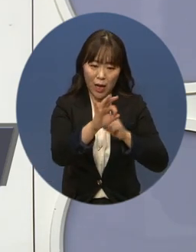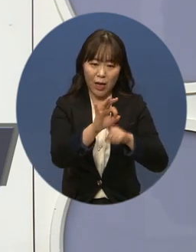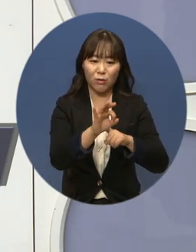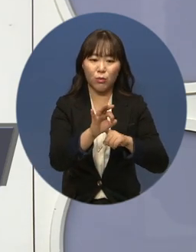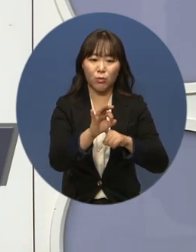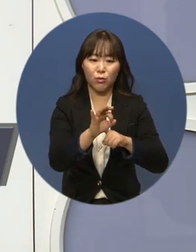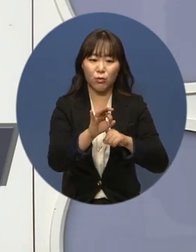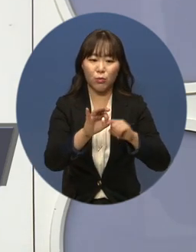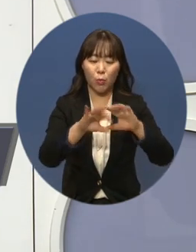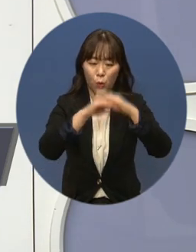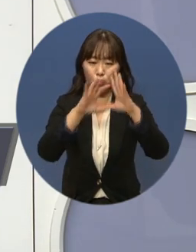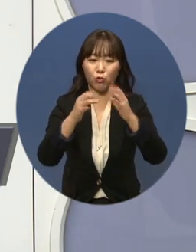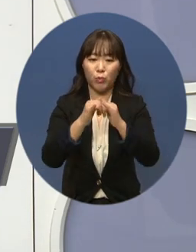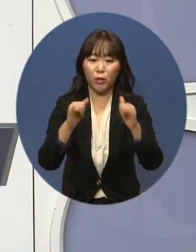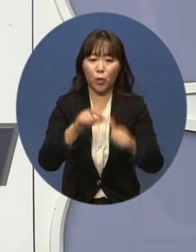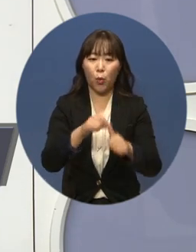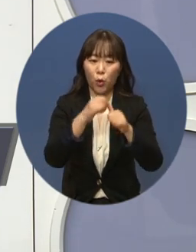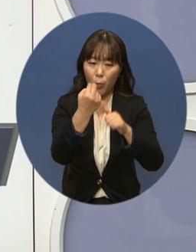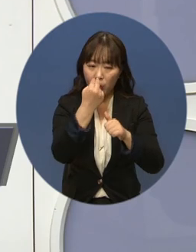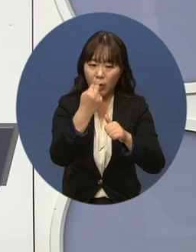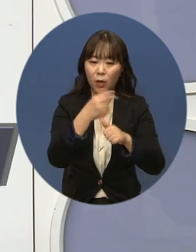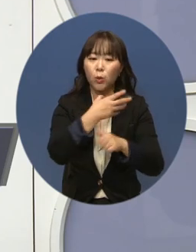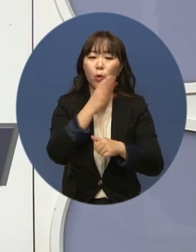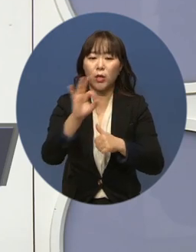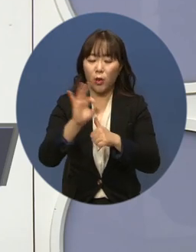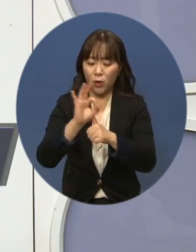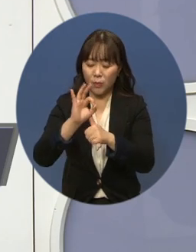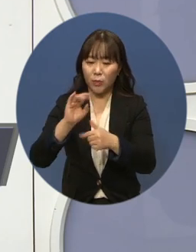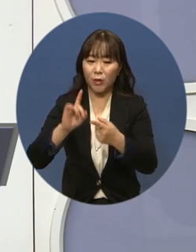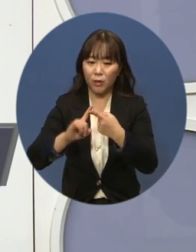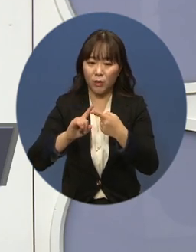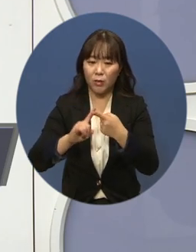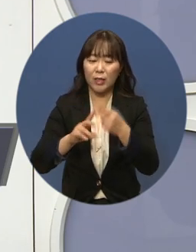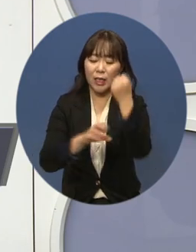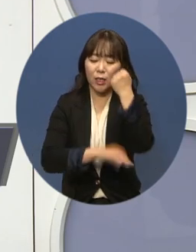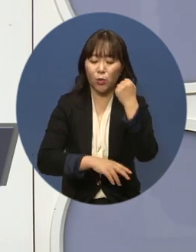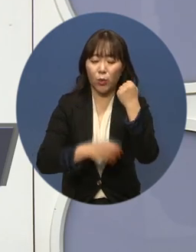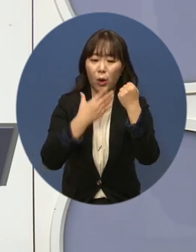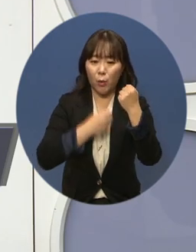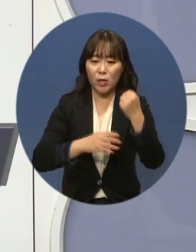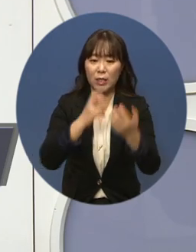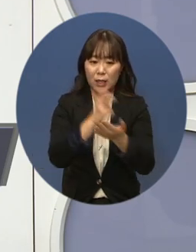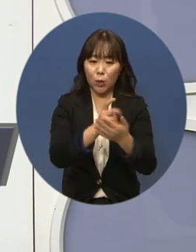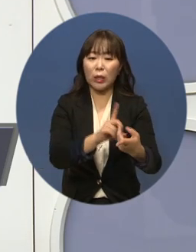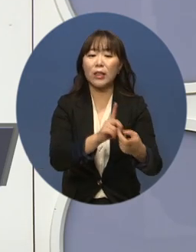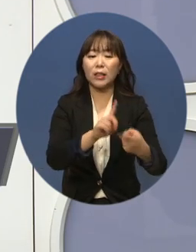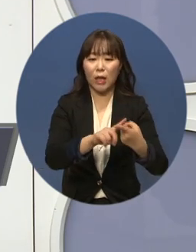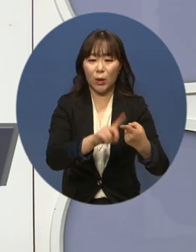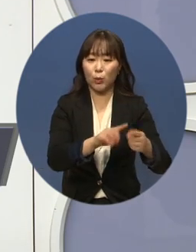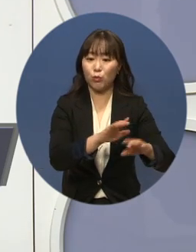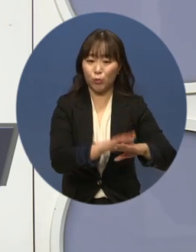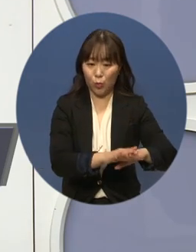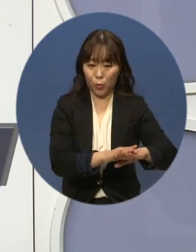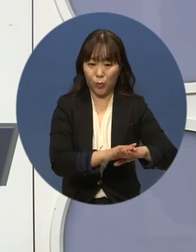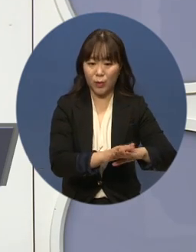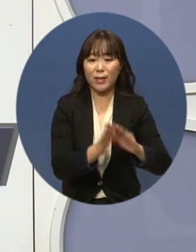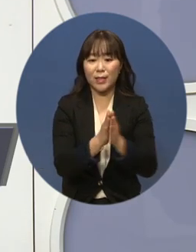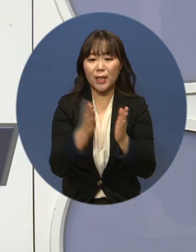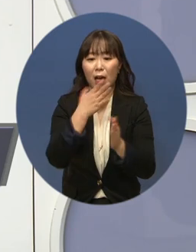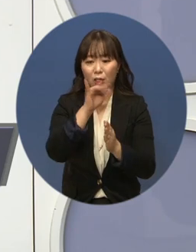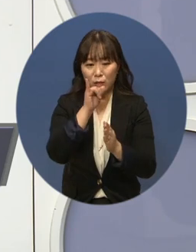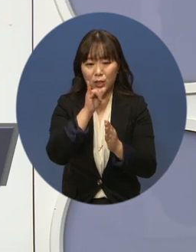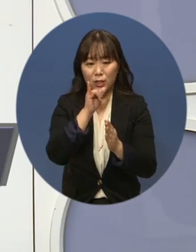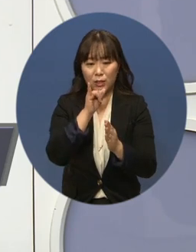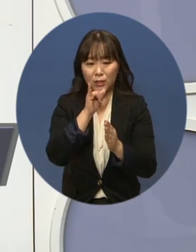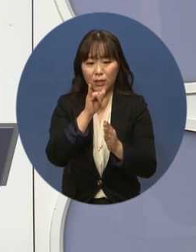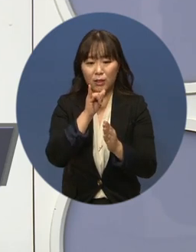전국민 고용보험이라든지 노령연금이라든지 이런 걸 기존의 복지제도를 손대지 않고 도입할 수 있는